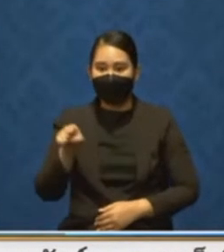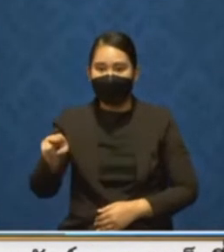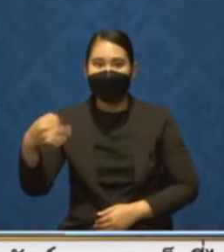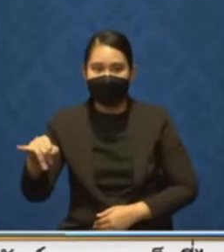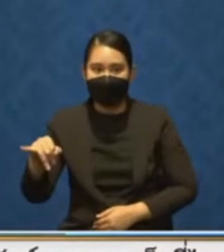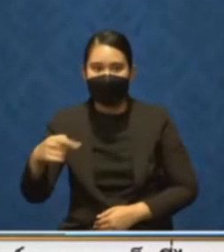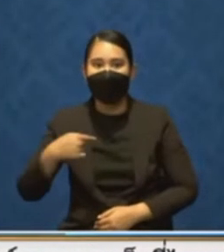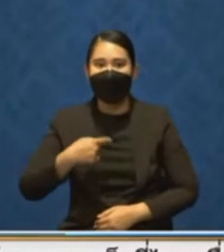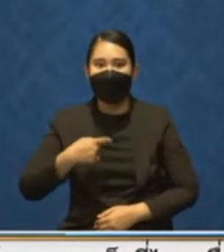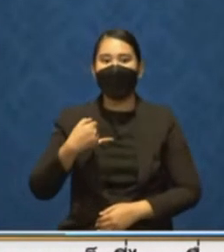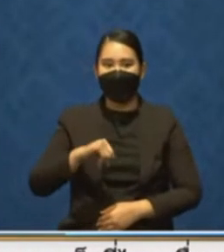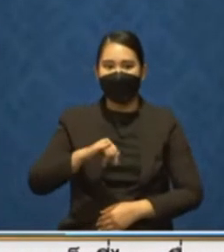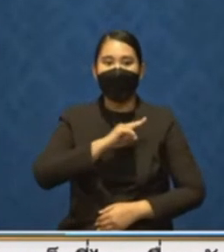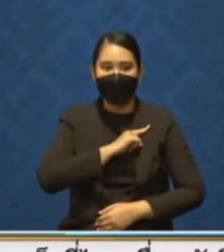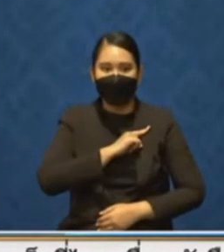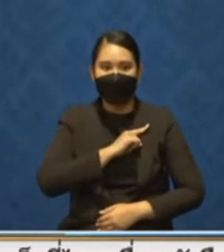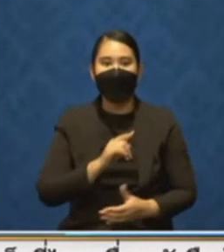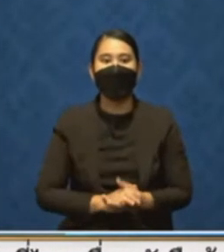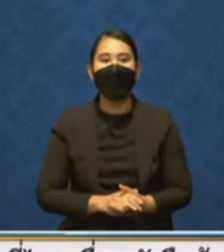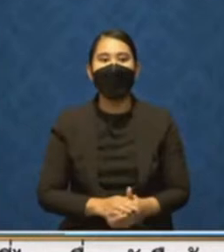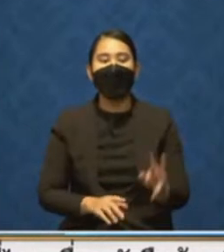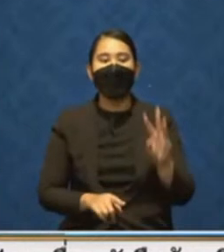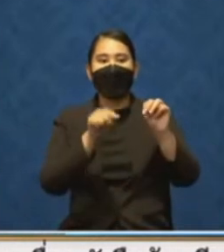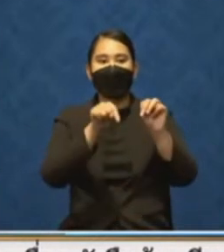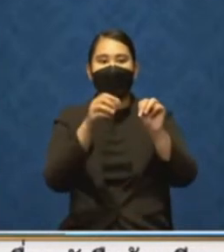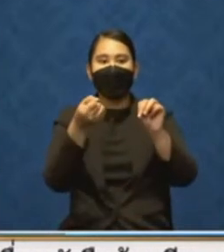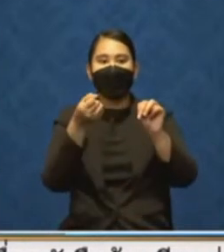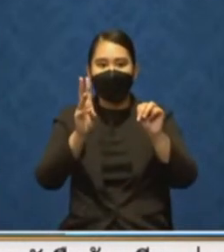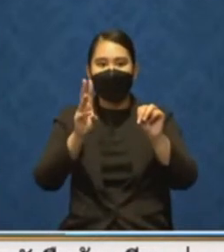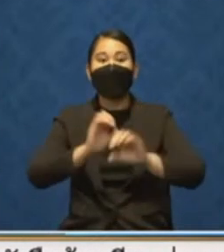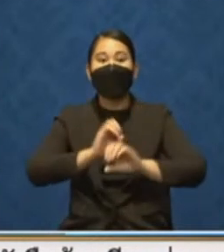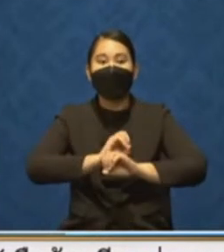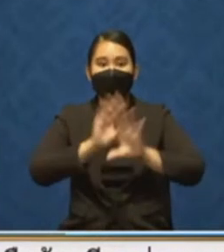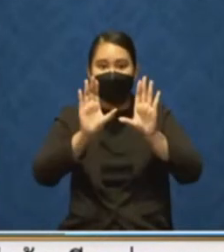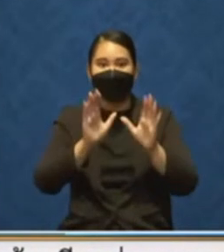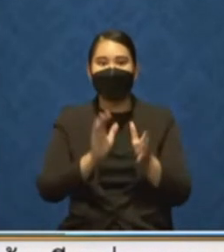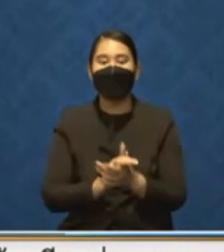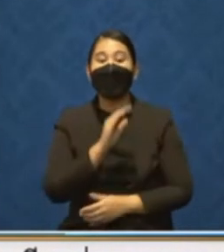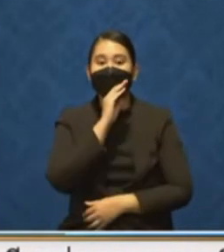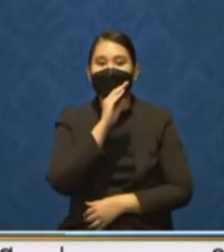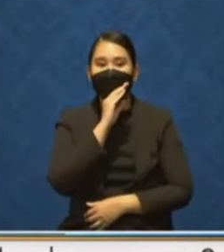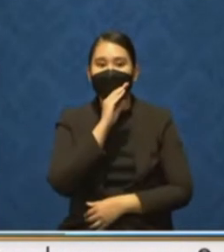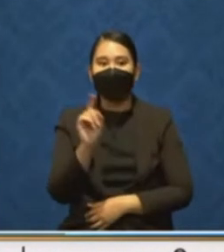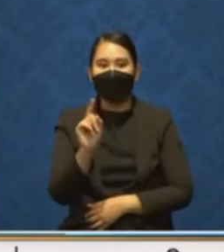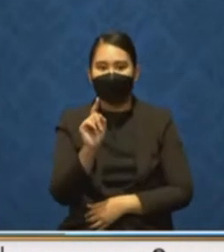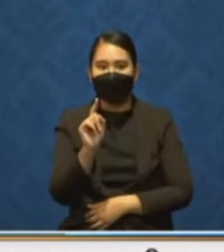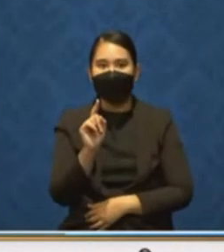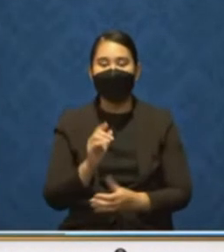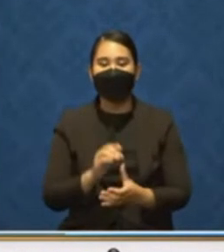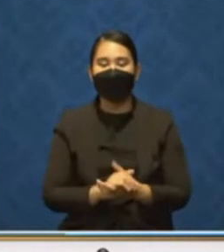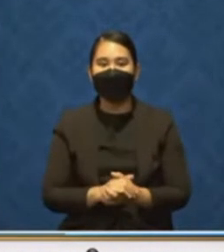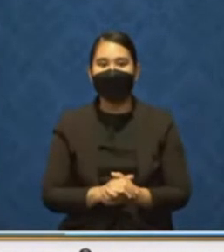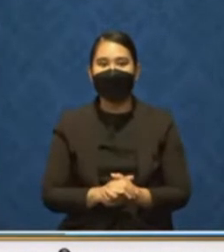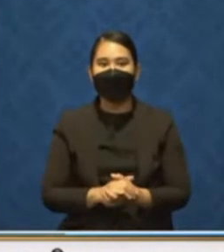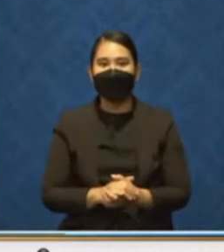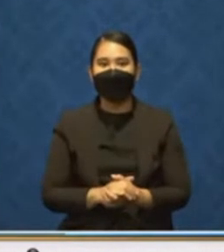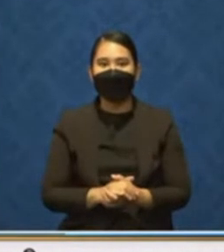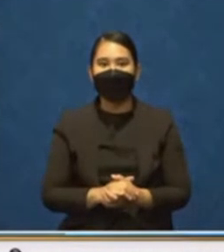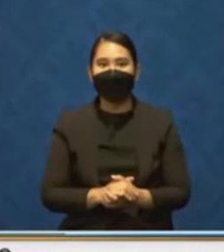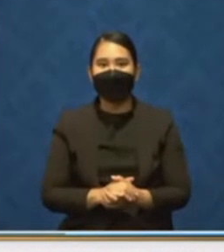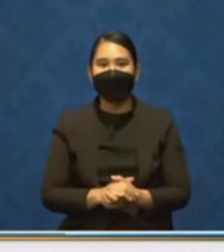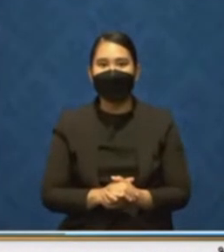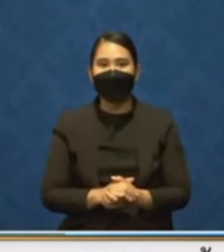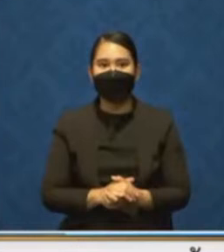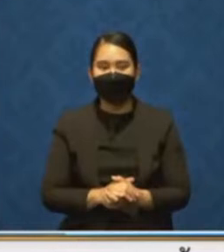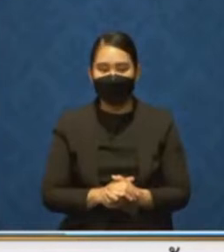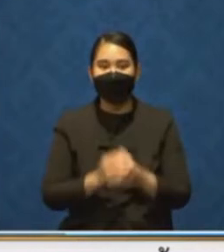หนึ่งมาตรา 16พูดไม่ชัดเจนครับว่าถ้ามีการให้ใช้น่านฟ้าอาณาเขต